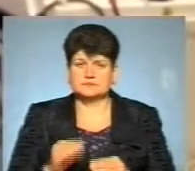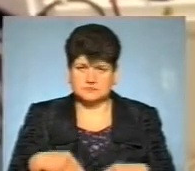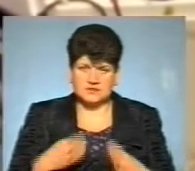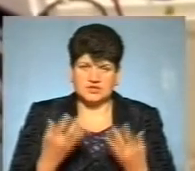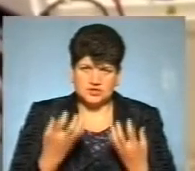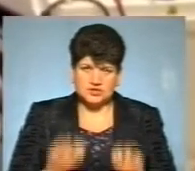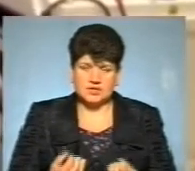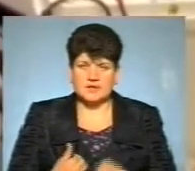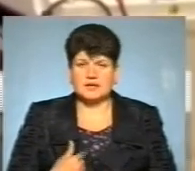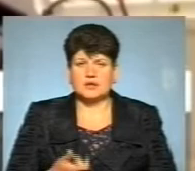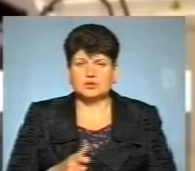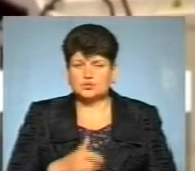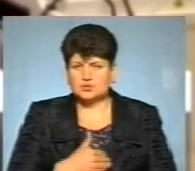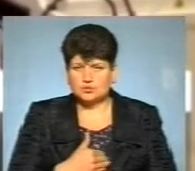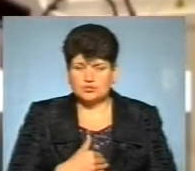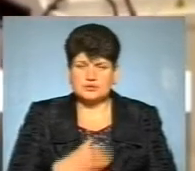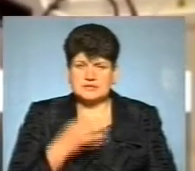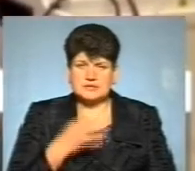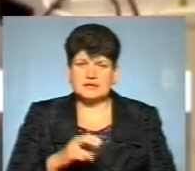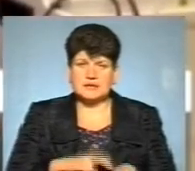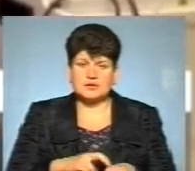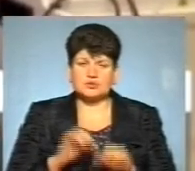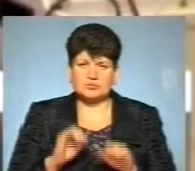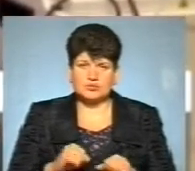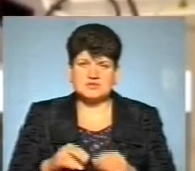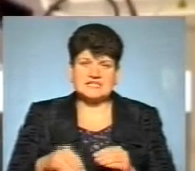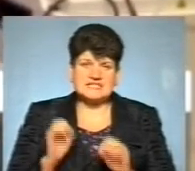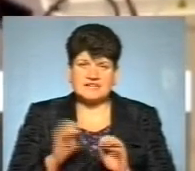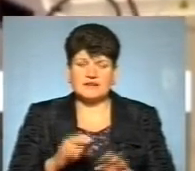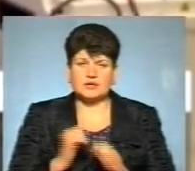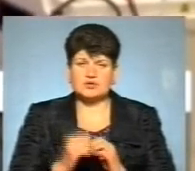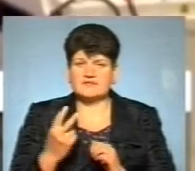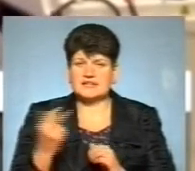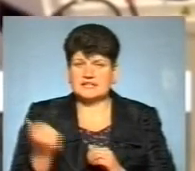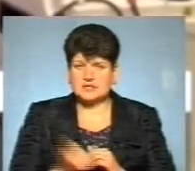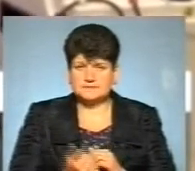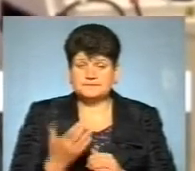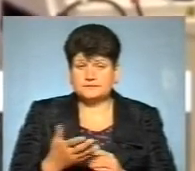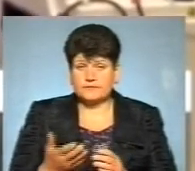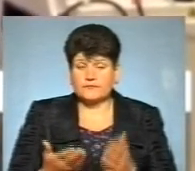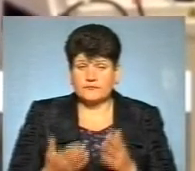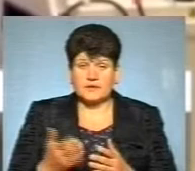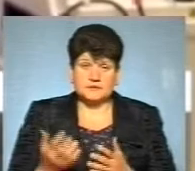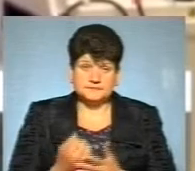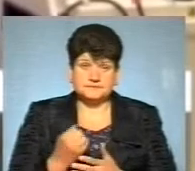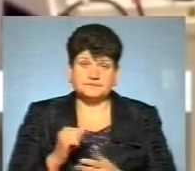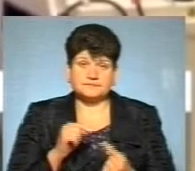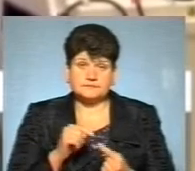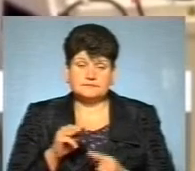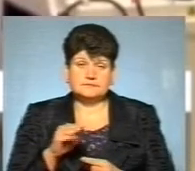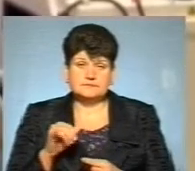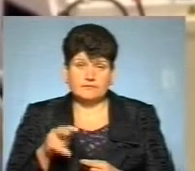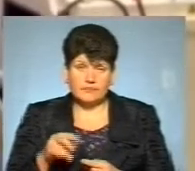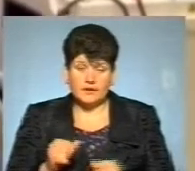Я дуже хочу. Сказала лікар, що плазму можна здавати кожні 2 тижні. І якщо вони знайдуть в плазмі антитіла, і якщо